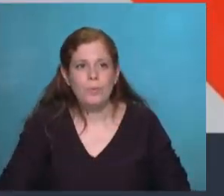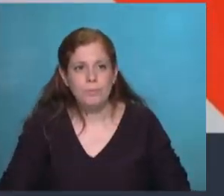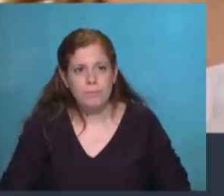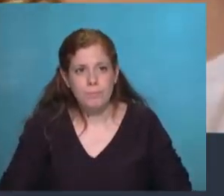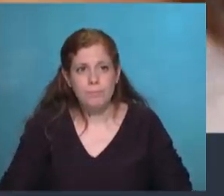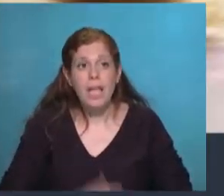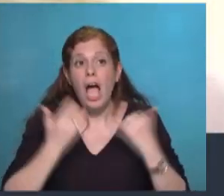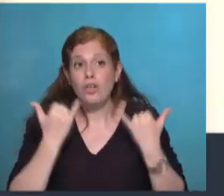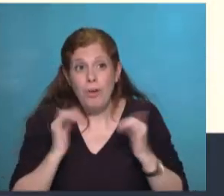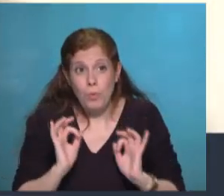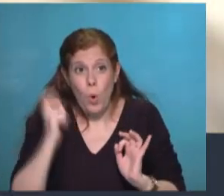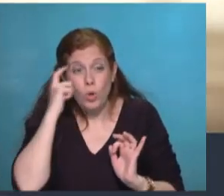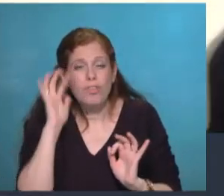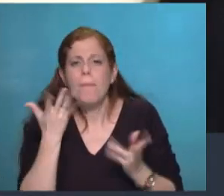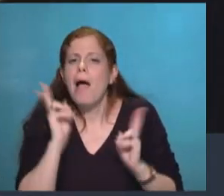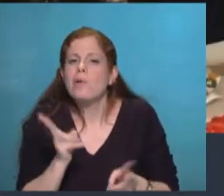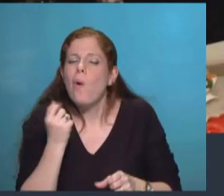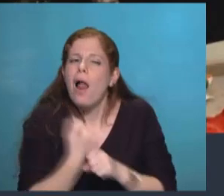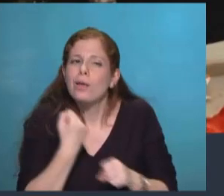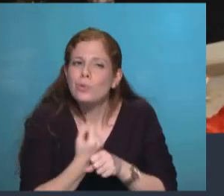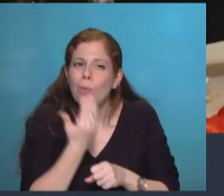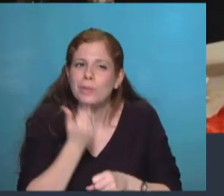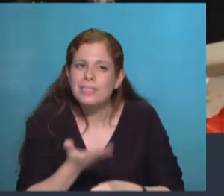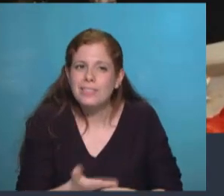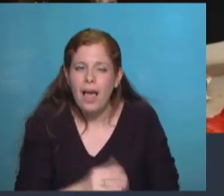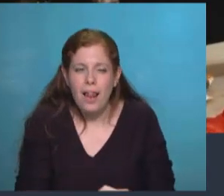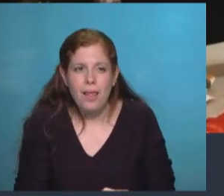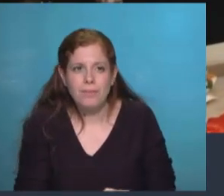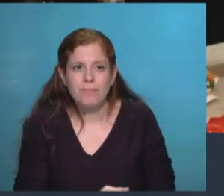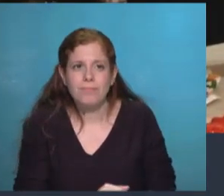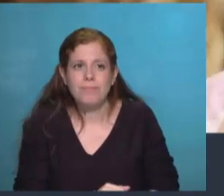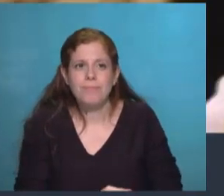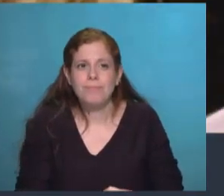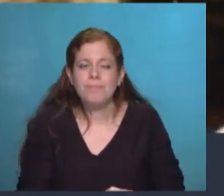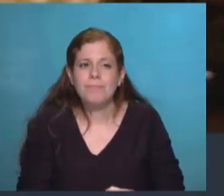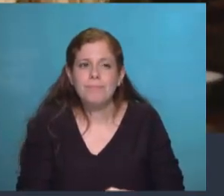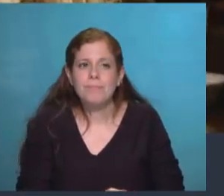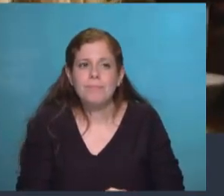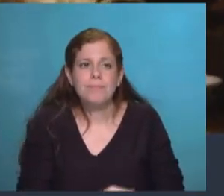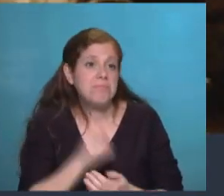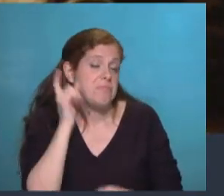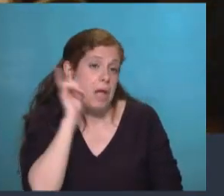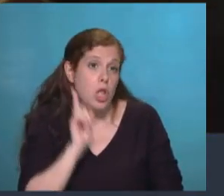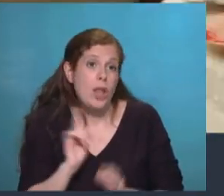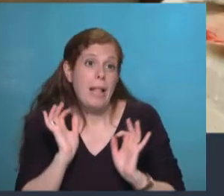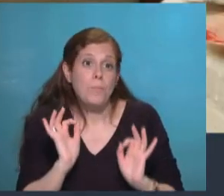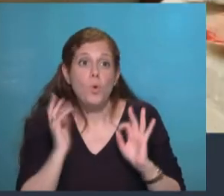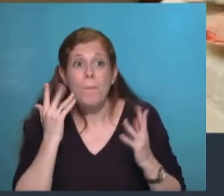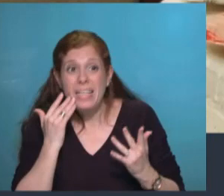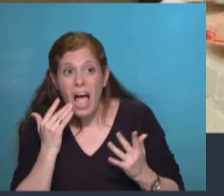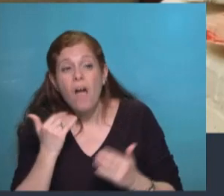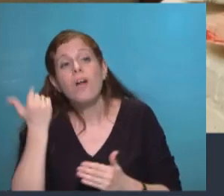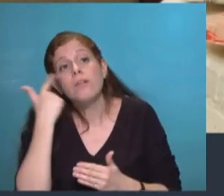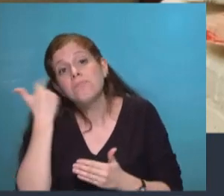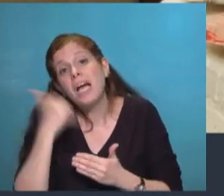Сейчас как раз я думаю о том, как я могла бы себя применить в Израиле. Поэтому точно не могу сказать, в течение какого